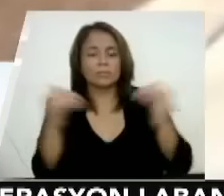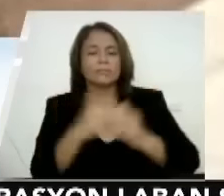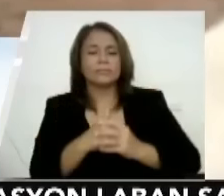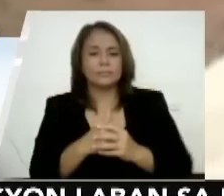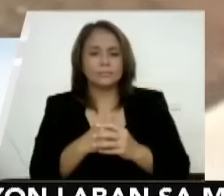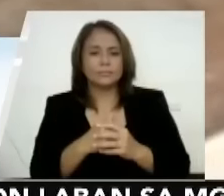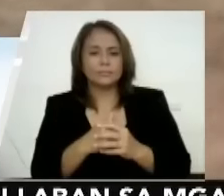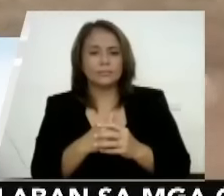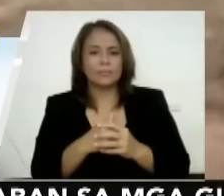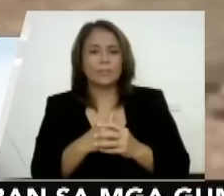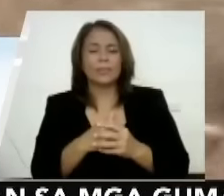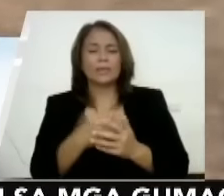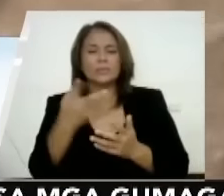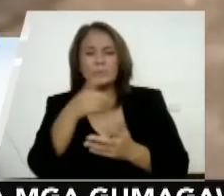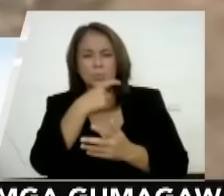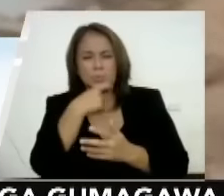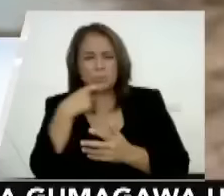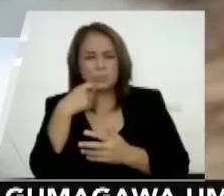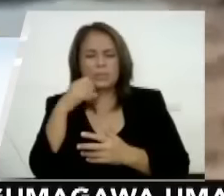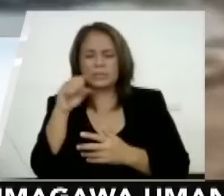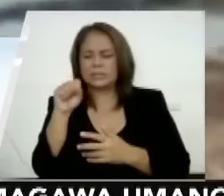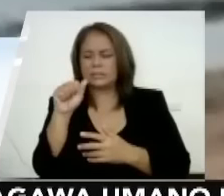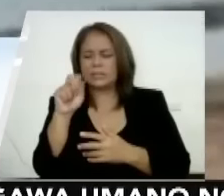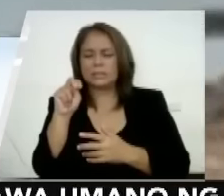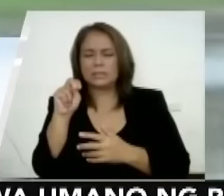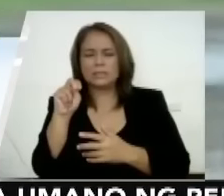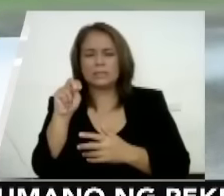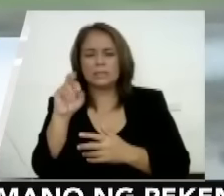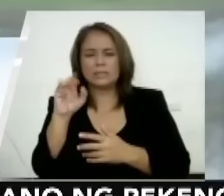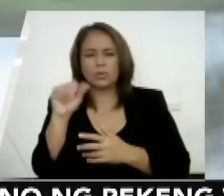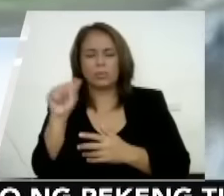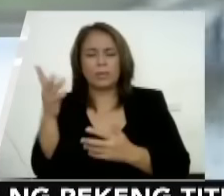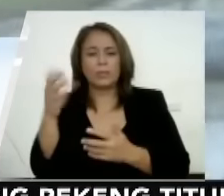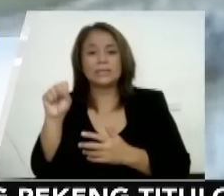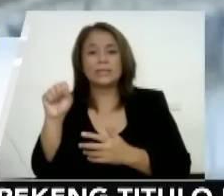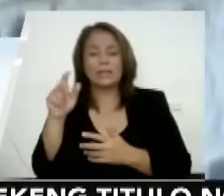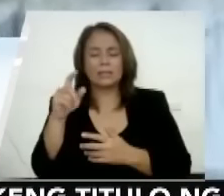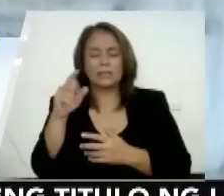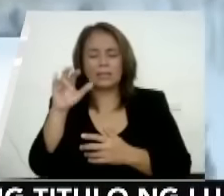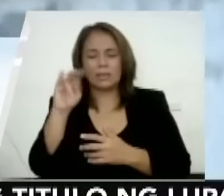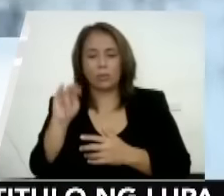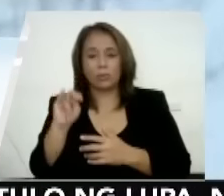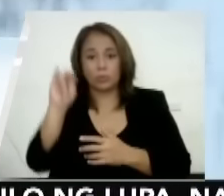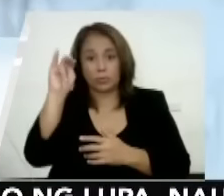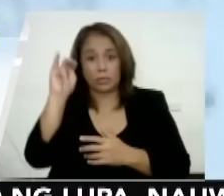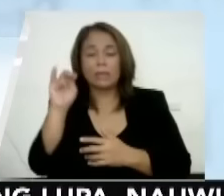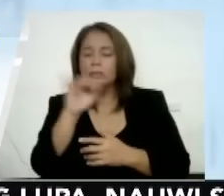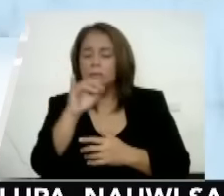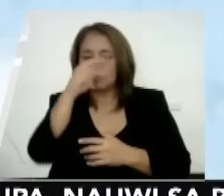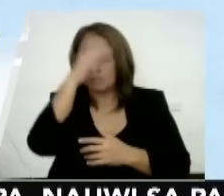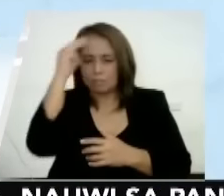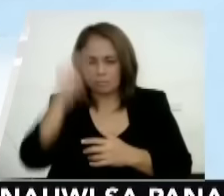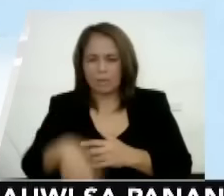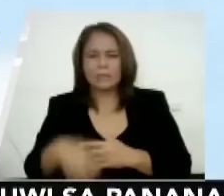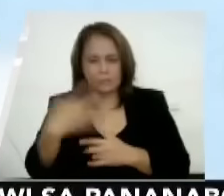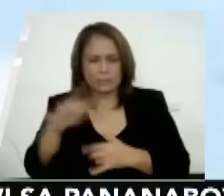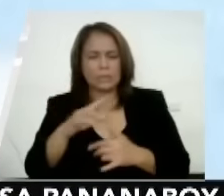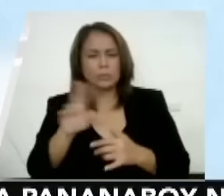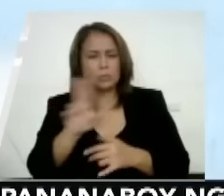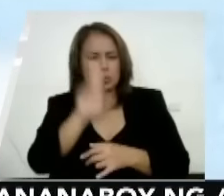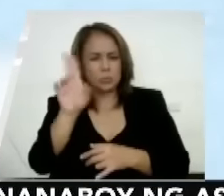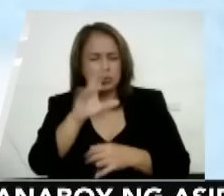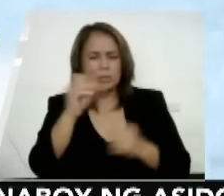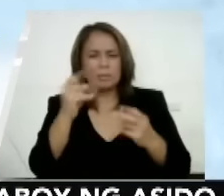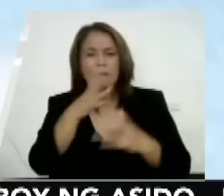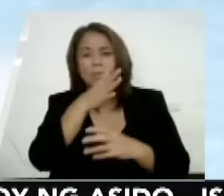Natutuyo na rin ang San Cristobal Reservoir sa Sarat, Ilocos Norte. Nitong Marso lang, napapakinabangan pa ito ng mga magsasaka,